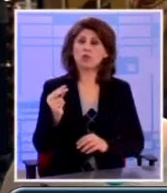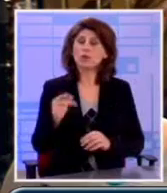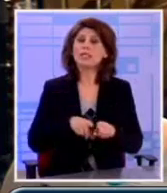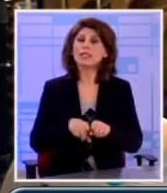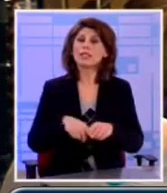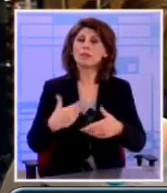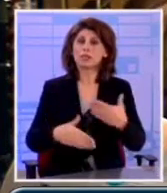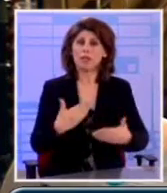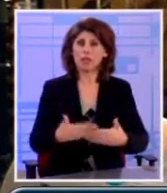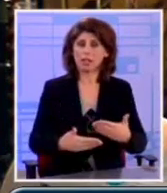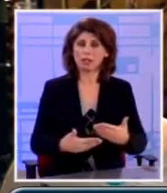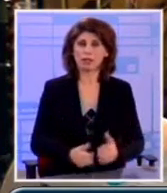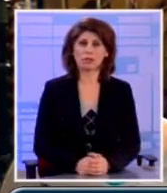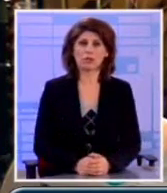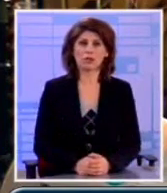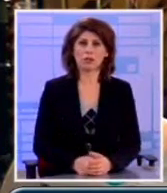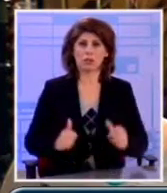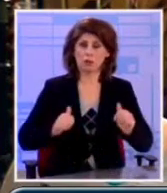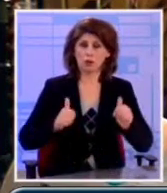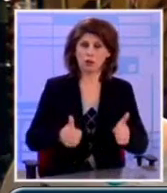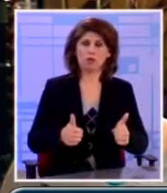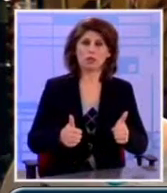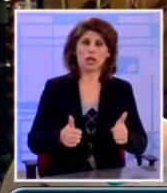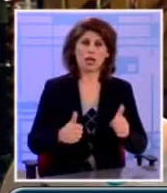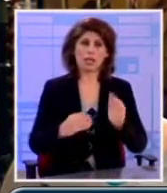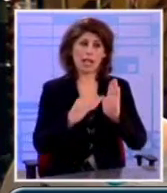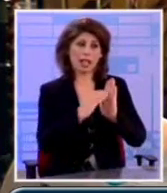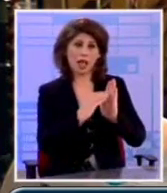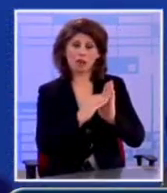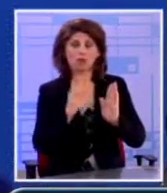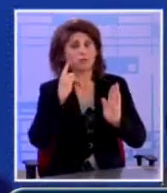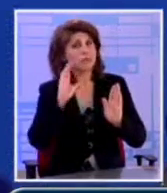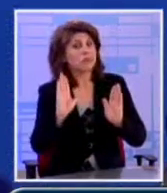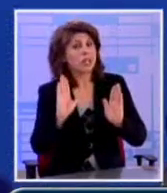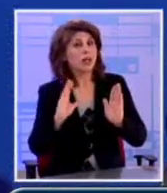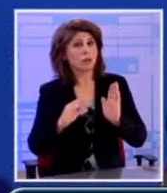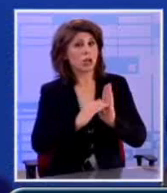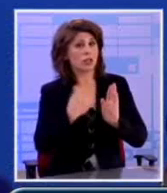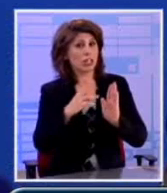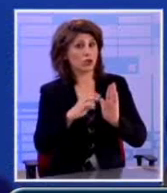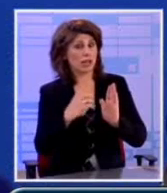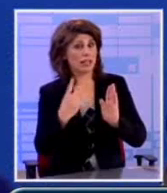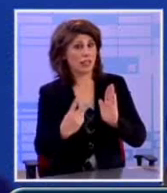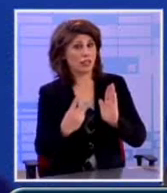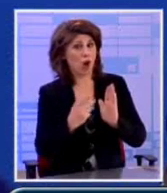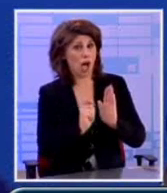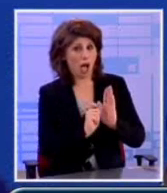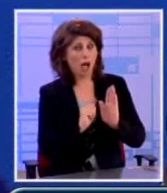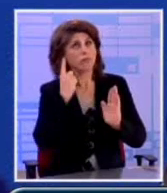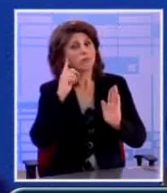τις διαδικασίες. Την πρωτοβουλία δεν ξέρω αν θα υποβληθεί με το άρθρο 142α. Αυτό